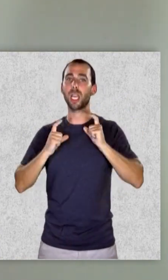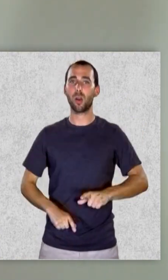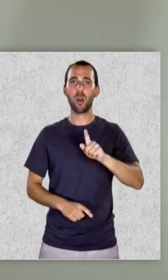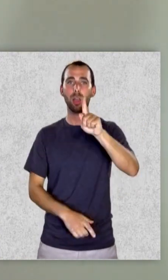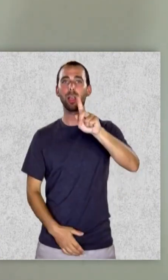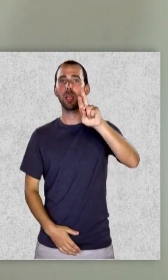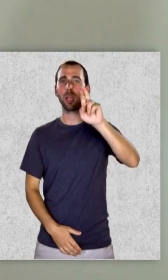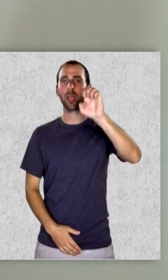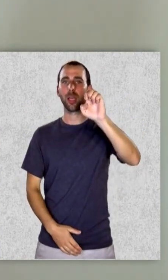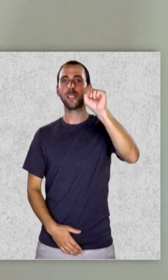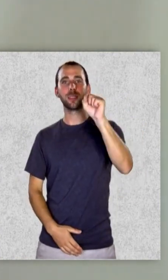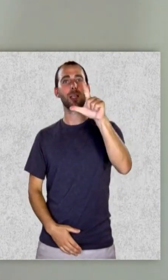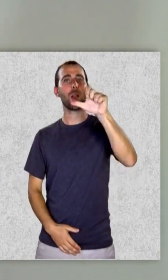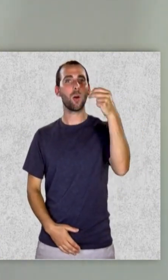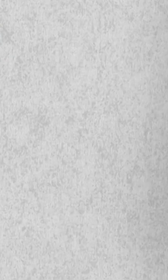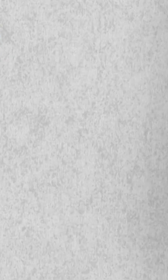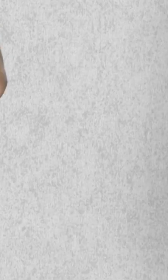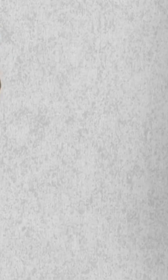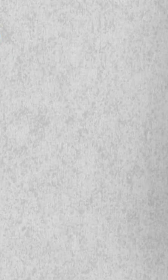de Grélan à Dambéa. Regardez.